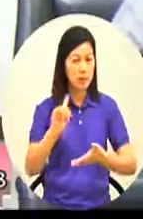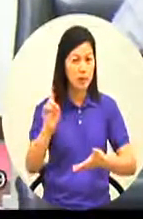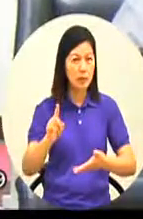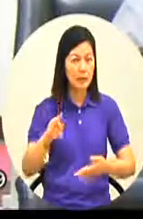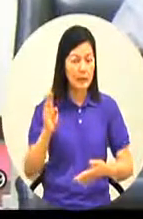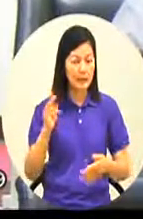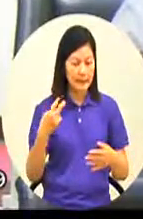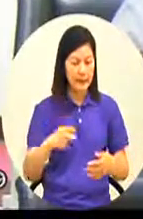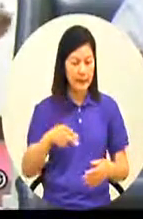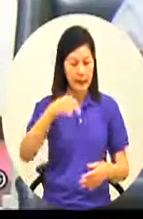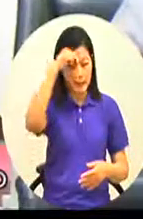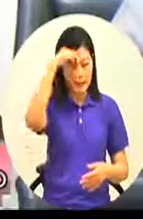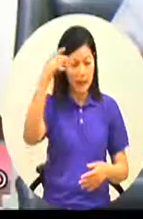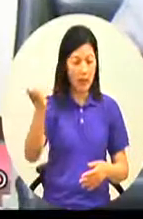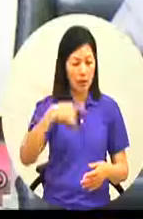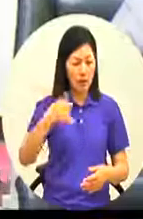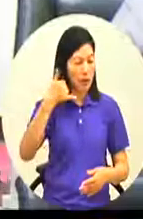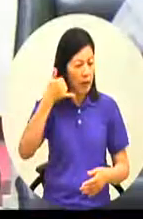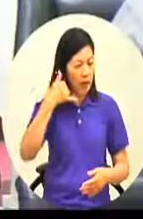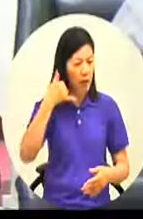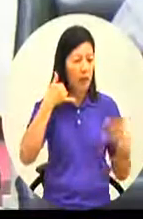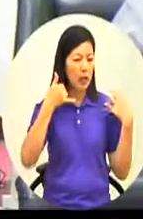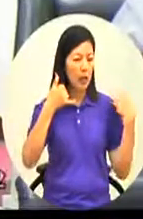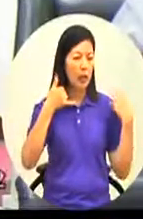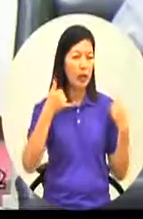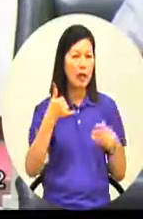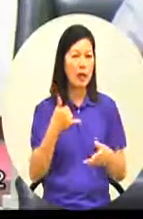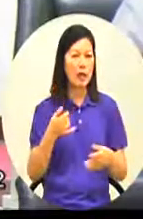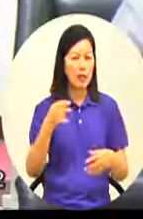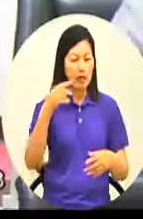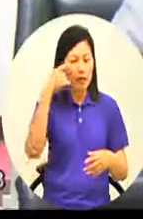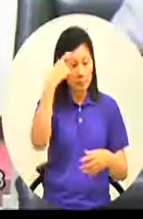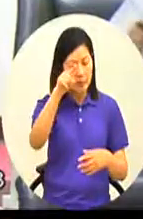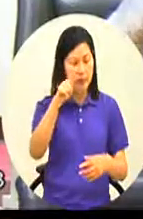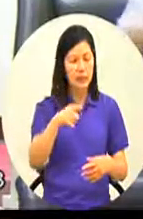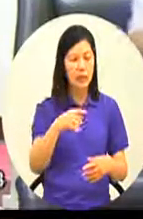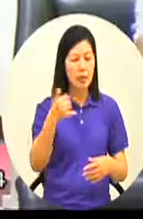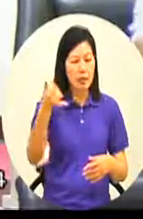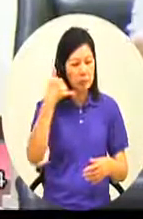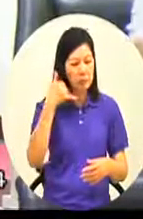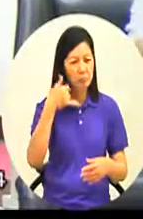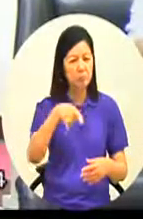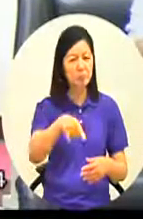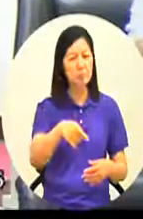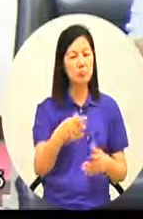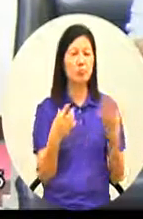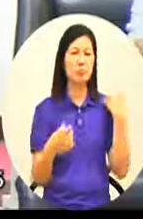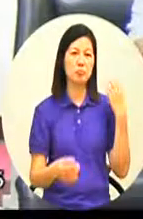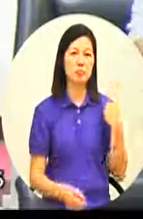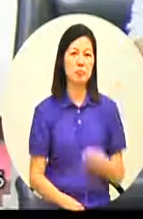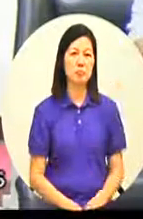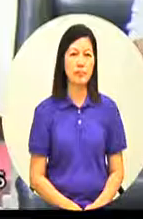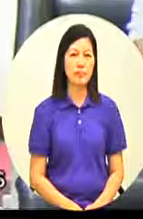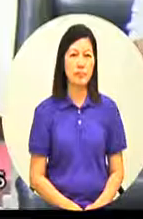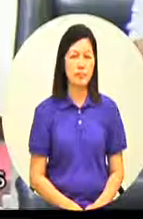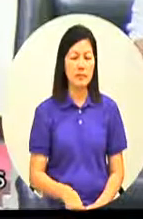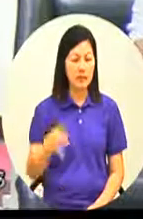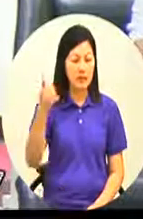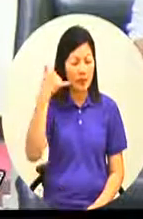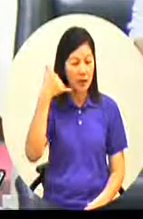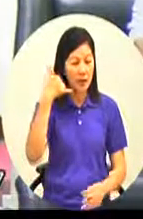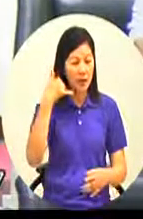这个电话，暗时来个这个电话，明仔再来个这个电话，我们这是不是可以在第二通电话以